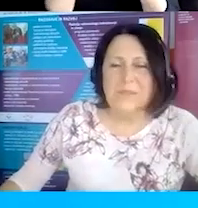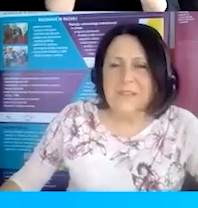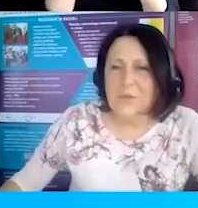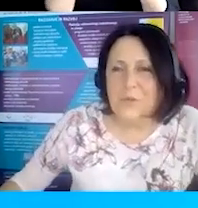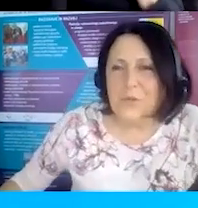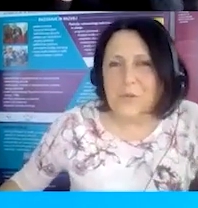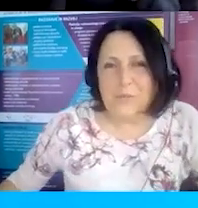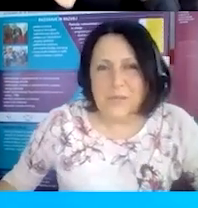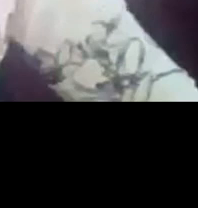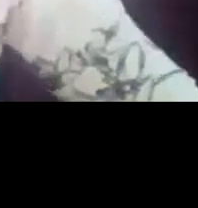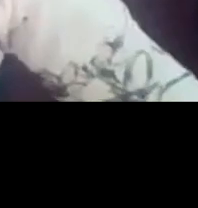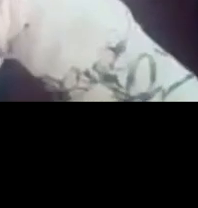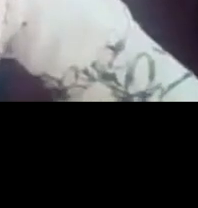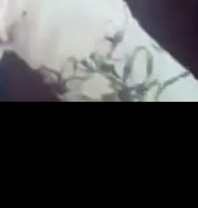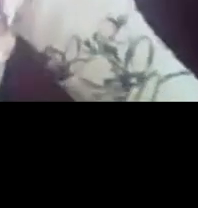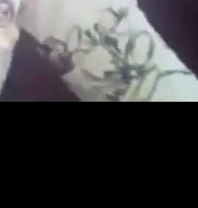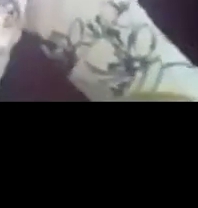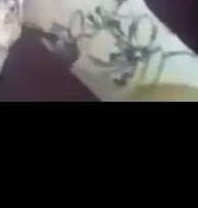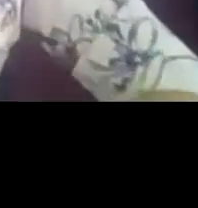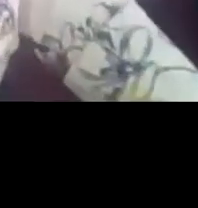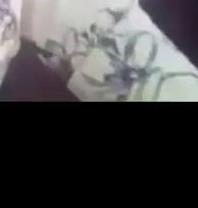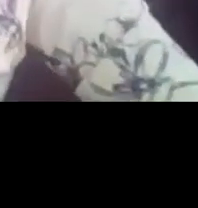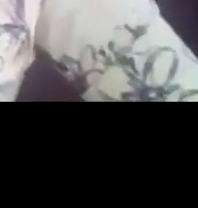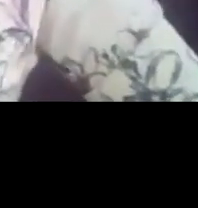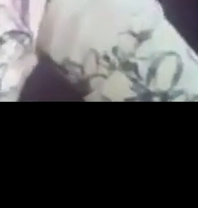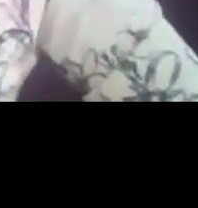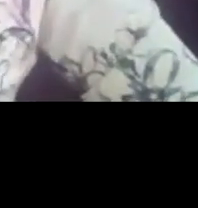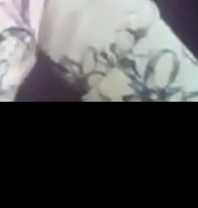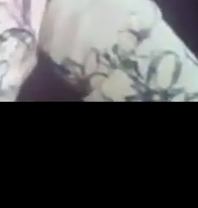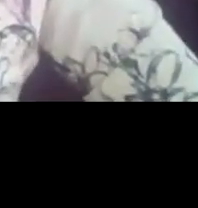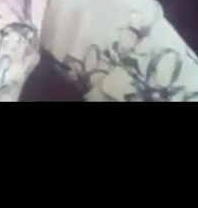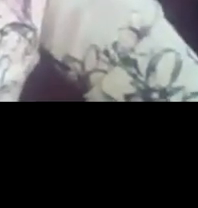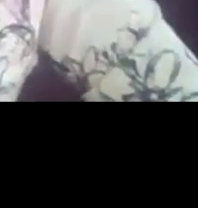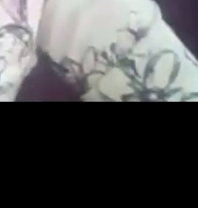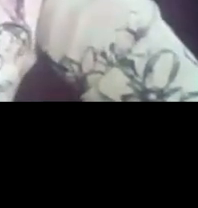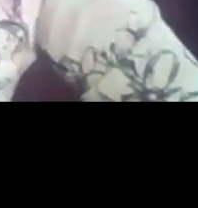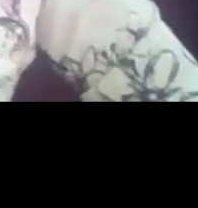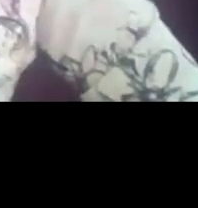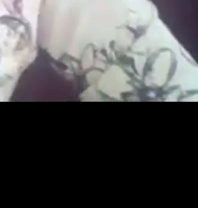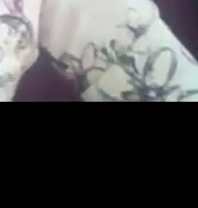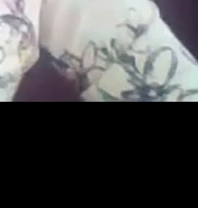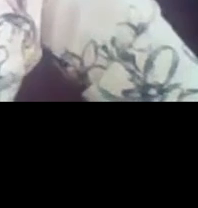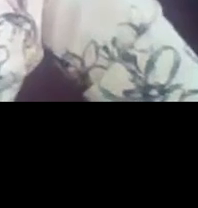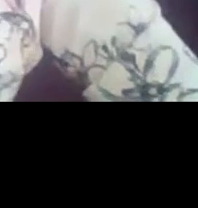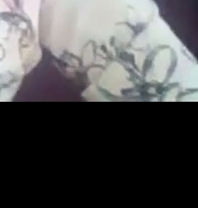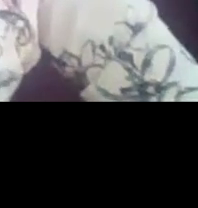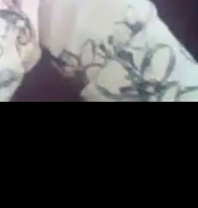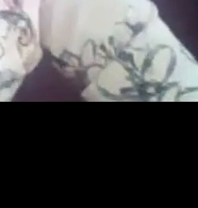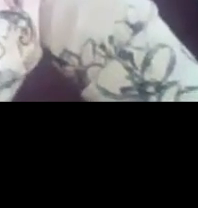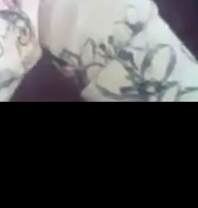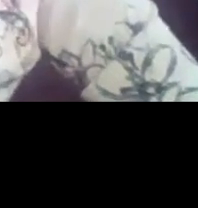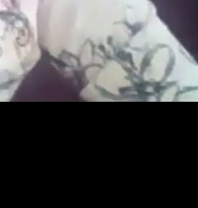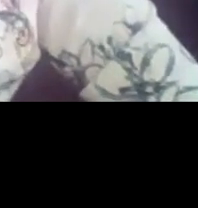tem trenutku mi preostane, da se zahvalim Katarini za ta globalni pogled. Ja, vsi